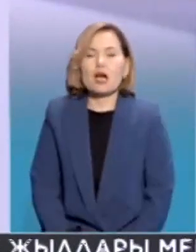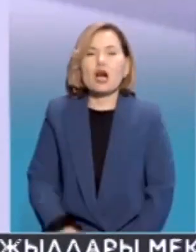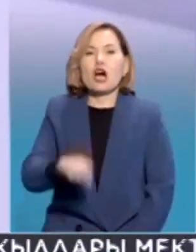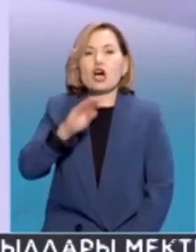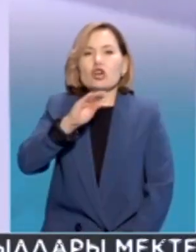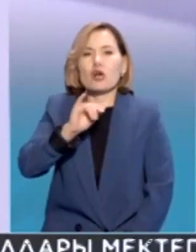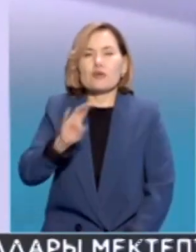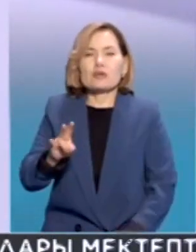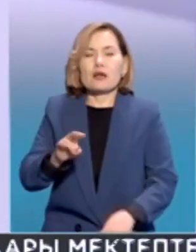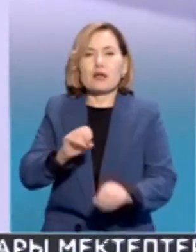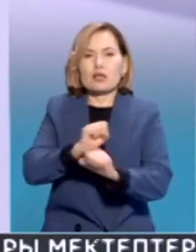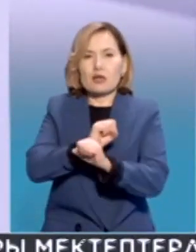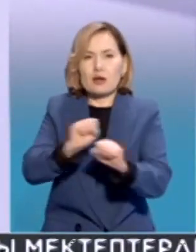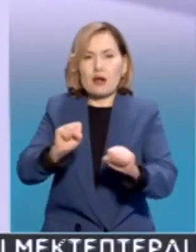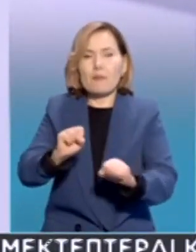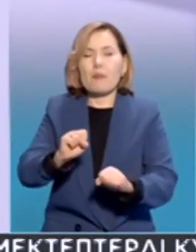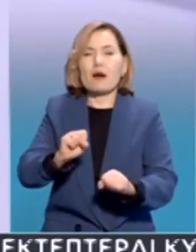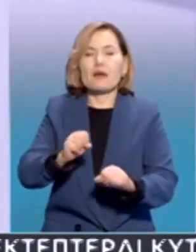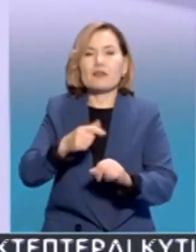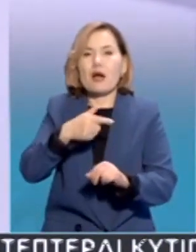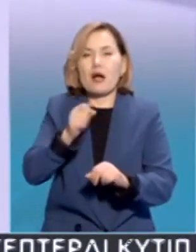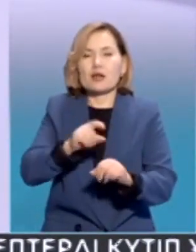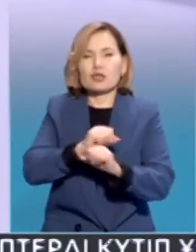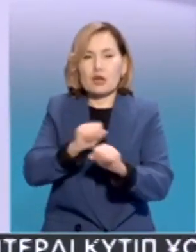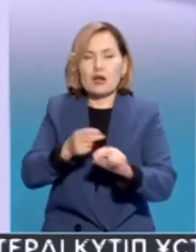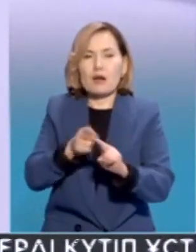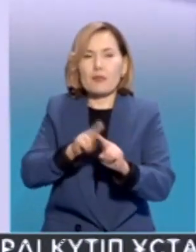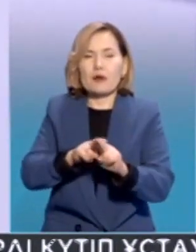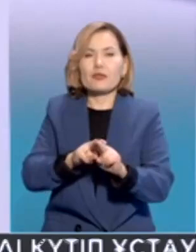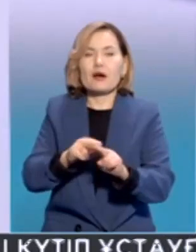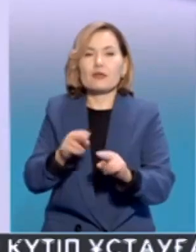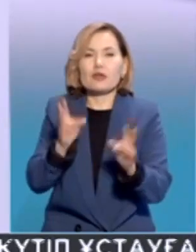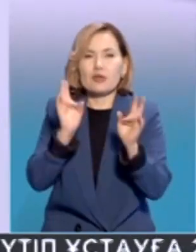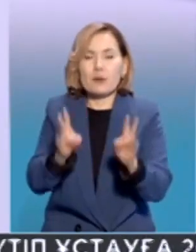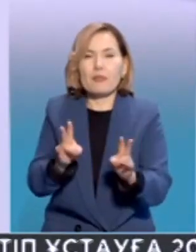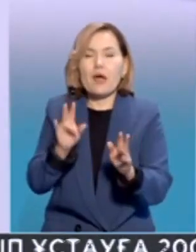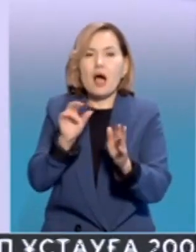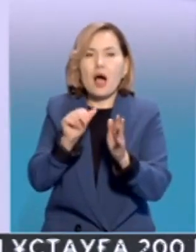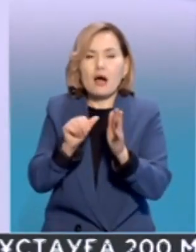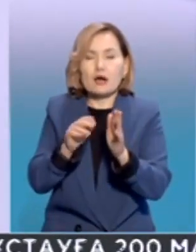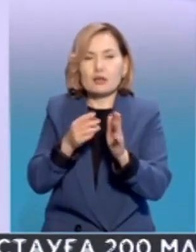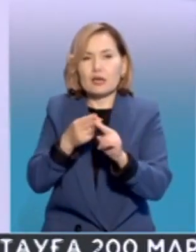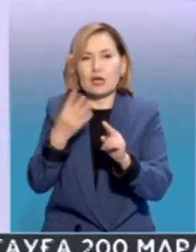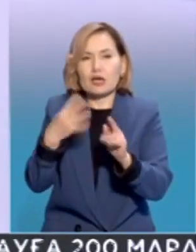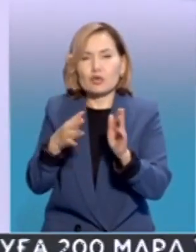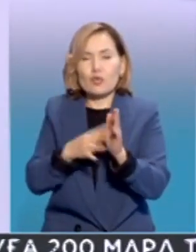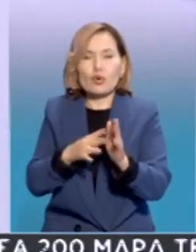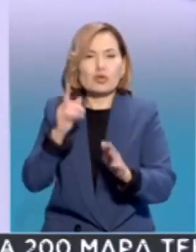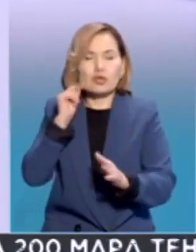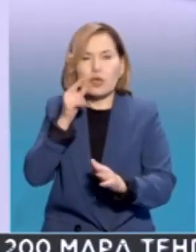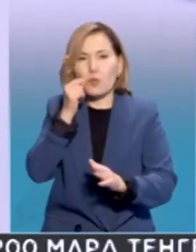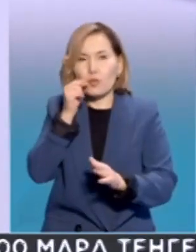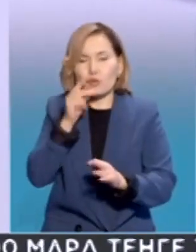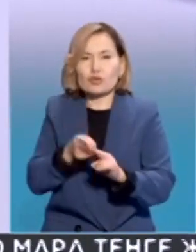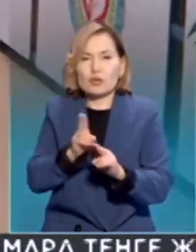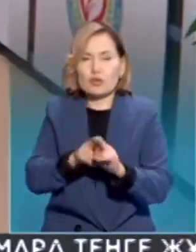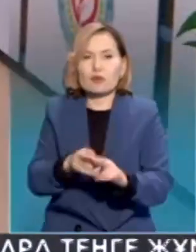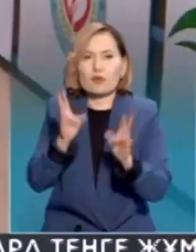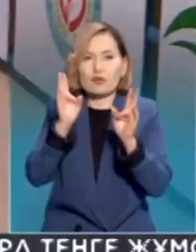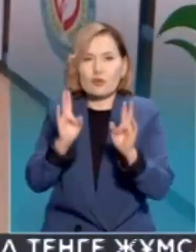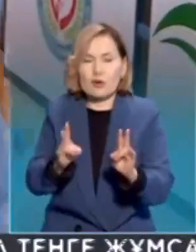Жаңаөзенде газ жарылысынан зардап шеккен 46 жастағы тұрғынның жағдайы ауыр. Ол үйінде астында 5 сағат бойы жаншылып